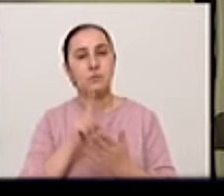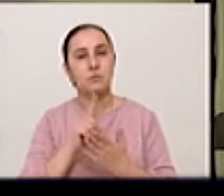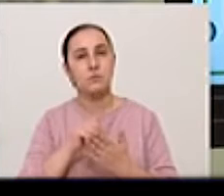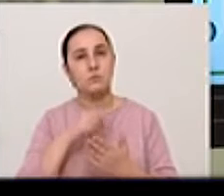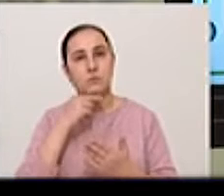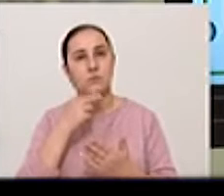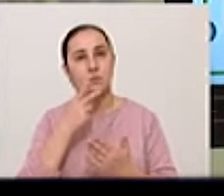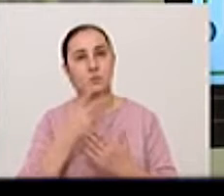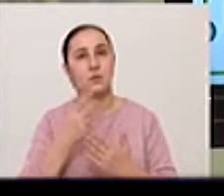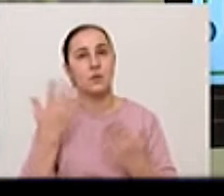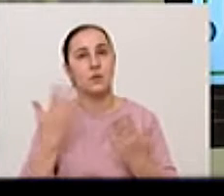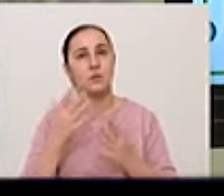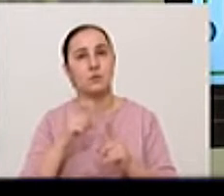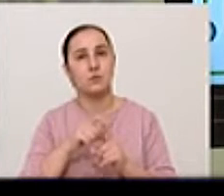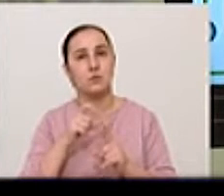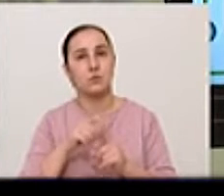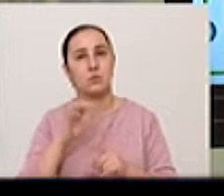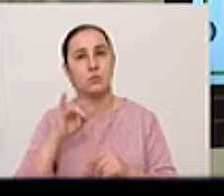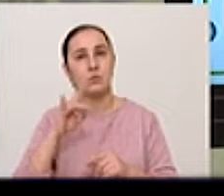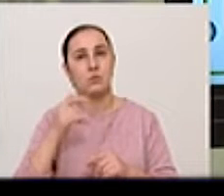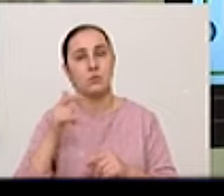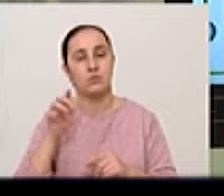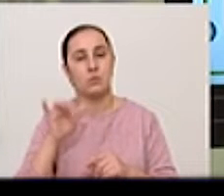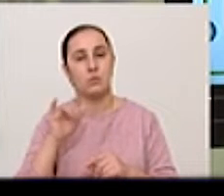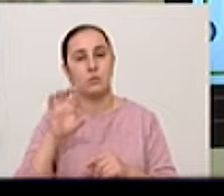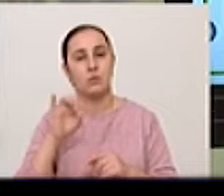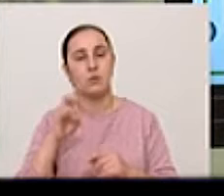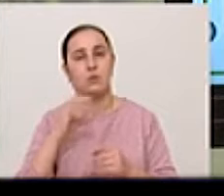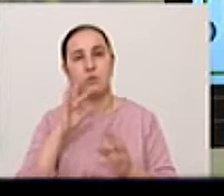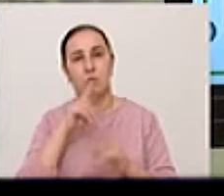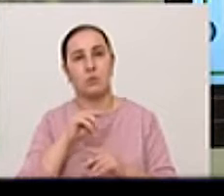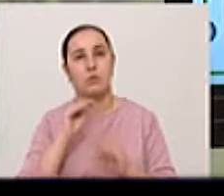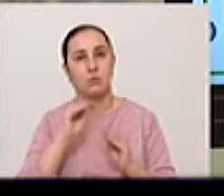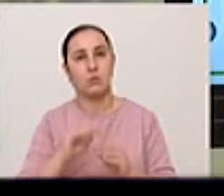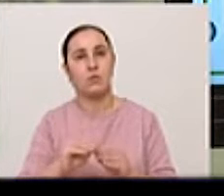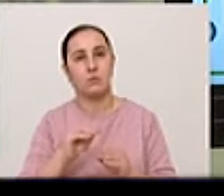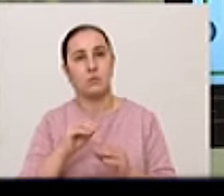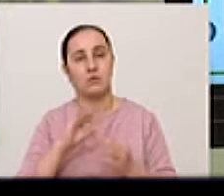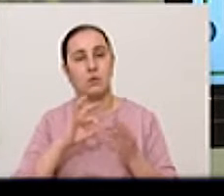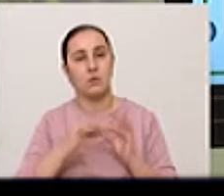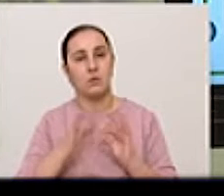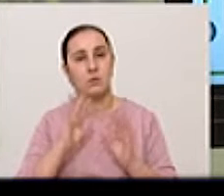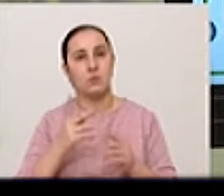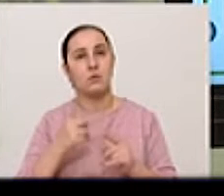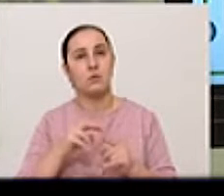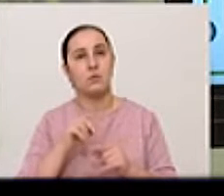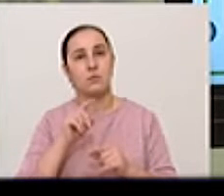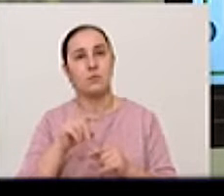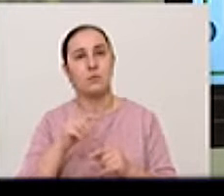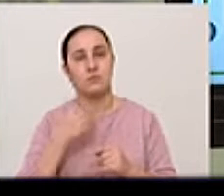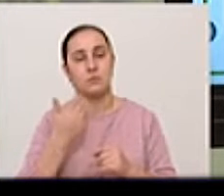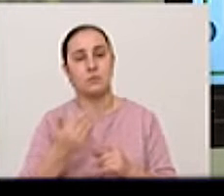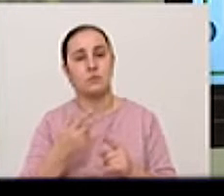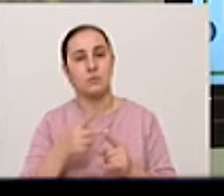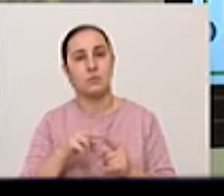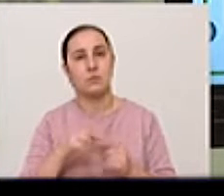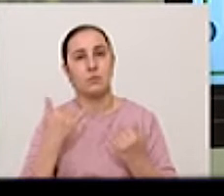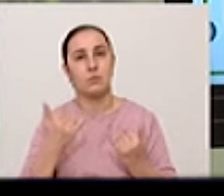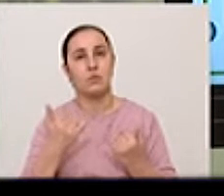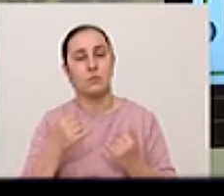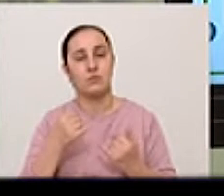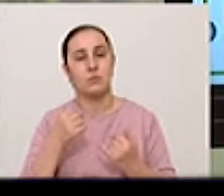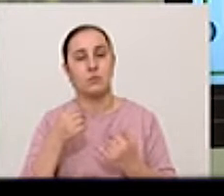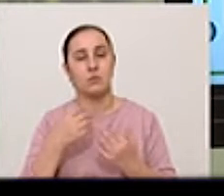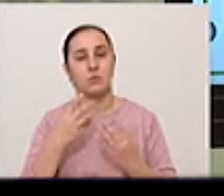qarating. Qaysi so'zlarda urg'u belgisi noto'g'ri qo'yilganligini aniqlang. Demak, siz bugungi